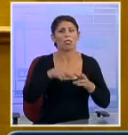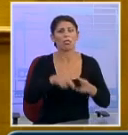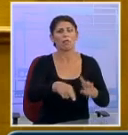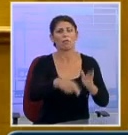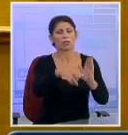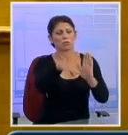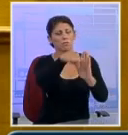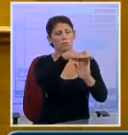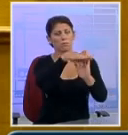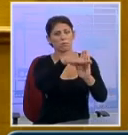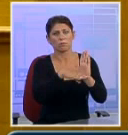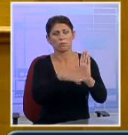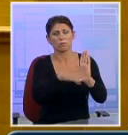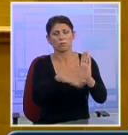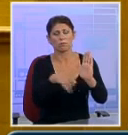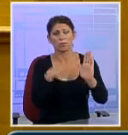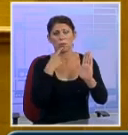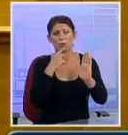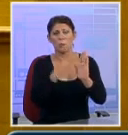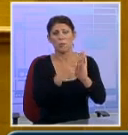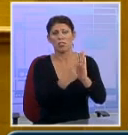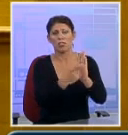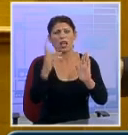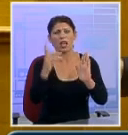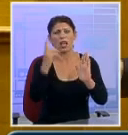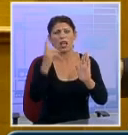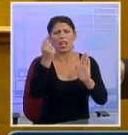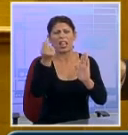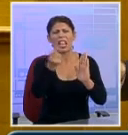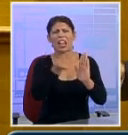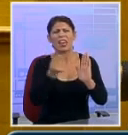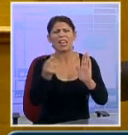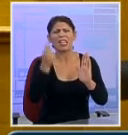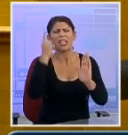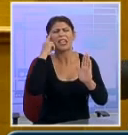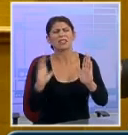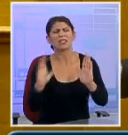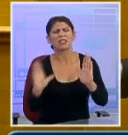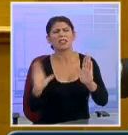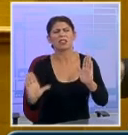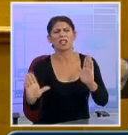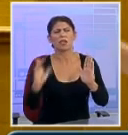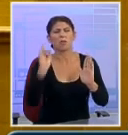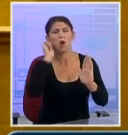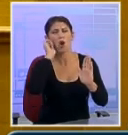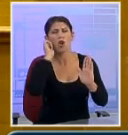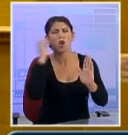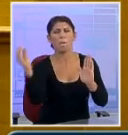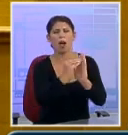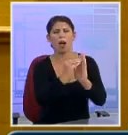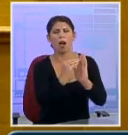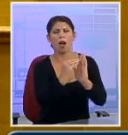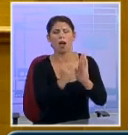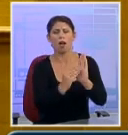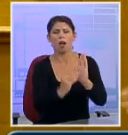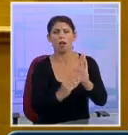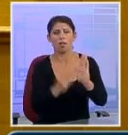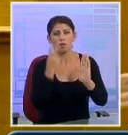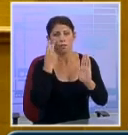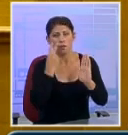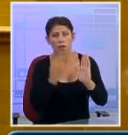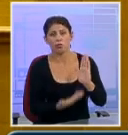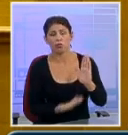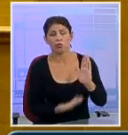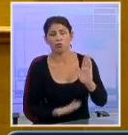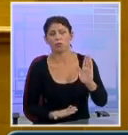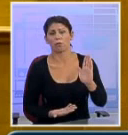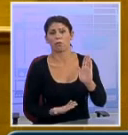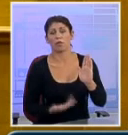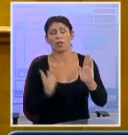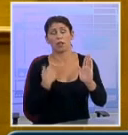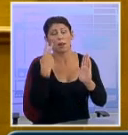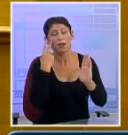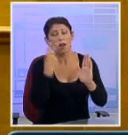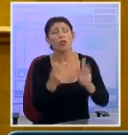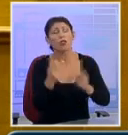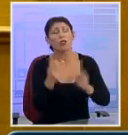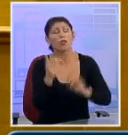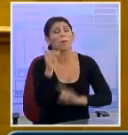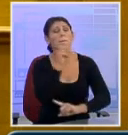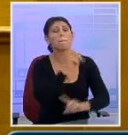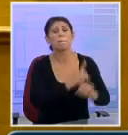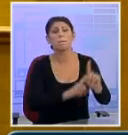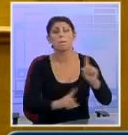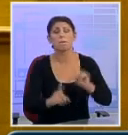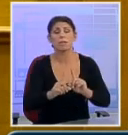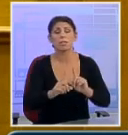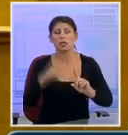είναι. Δεν τα ξέρουμε τα ονοματάκια τους. Και εσείς κύριε Παπά που με κοιτάτε, τι κρατάτε σε ομοιρία αυτό το νόμο και δεν τον φέρνετε να τελειώνει για να